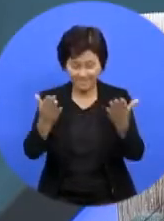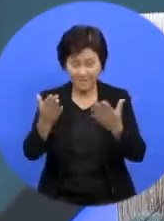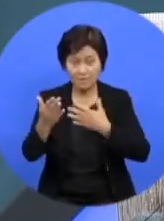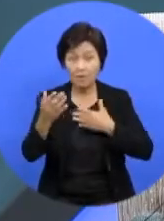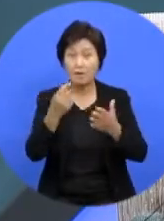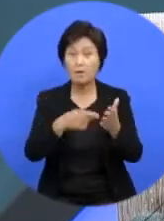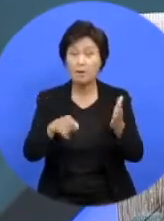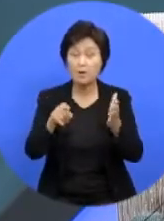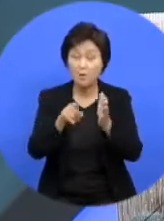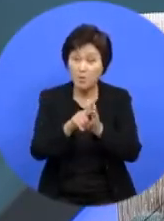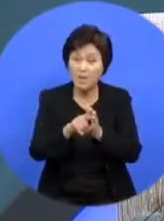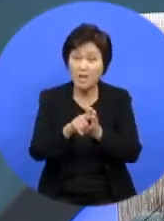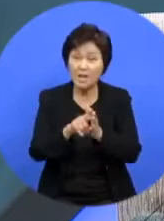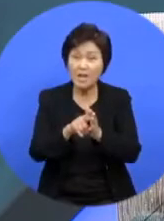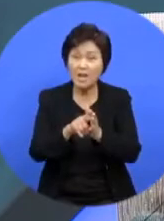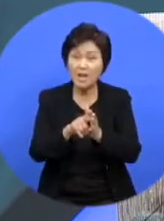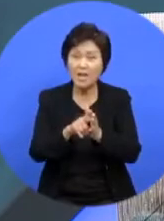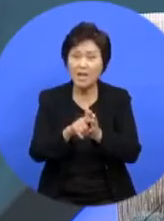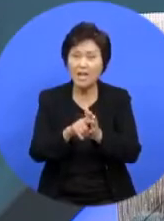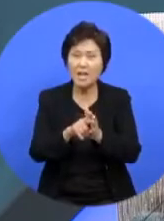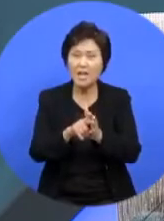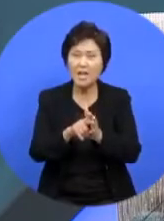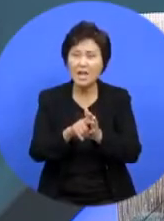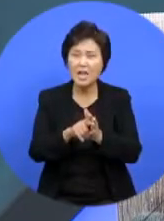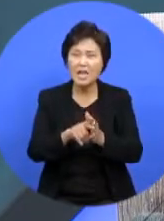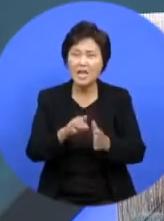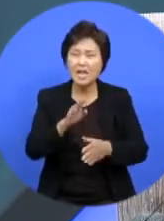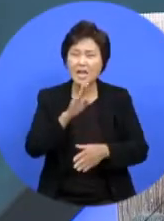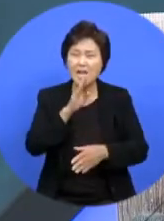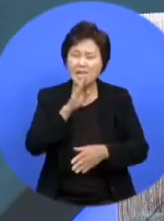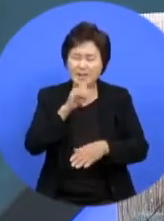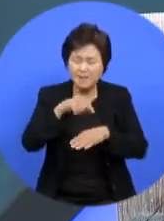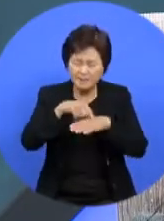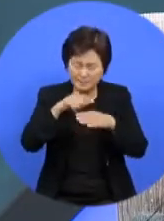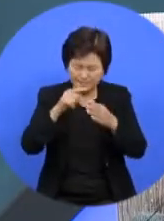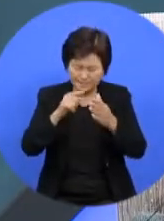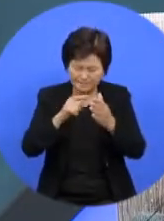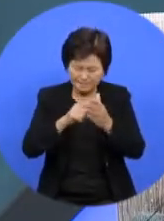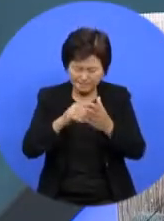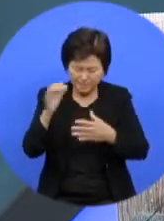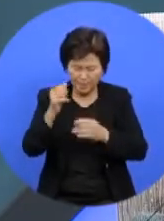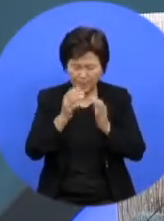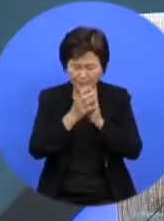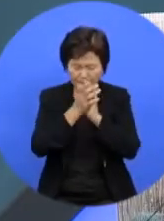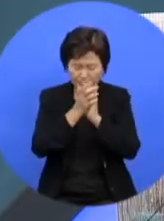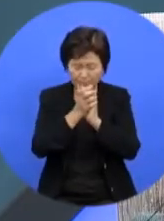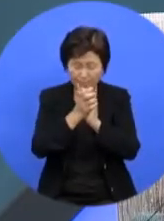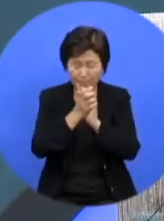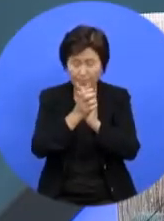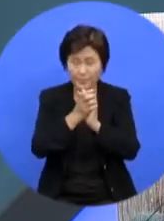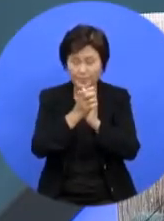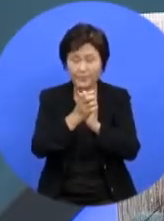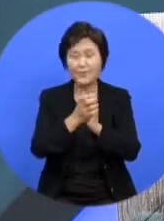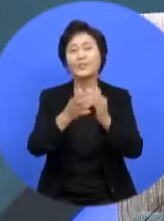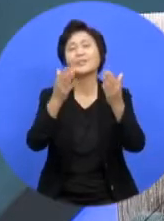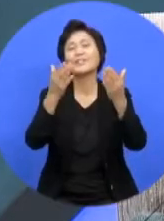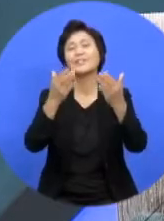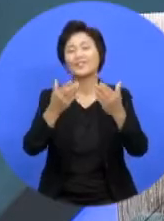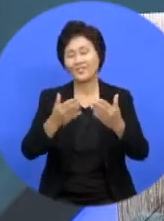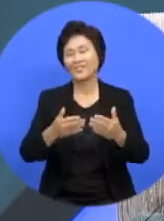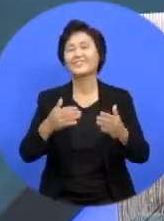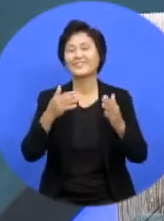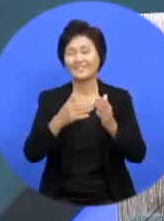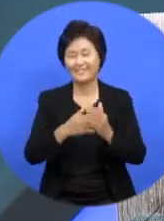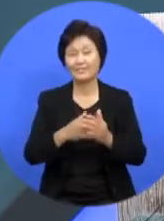위해서 어느 누구가 정말 진심으로 기도를 해준 적이 없었는데 네. 예. 목사님 해주시는 거예요? 예. 어떤 자리 앞에서 저를 위해서 기도를 하고